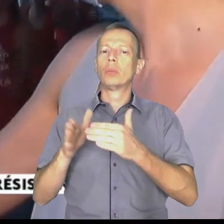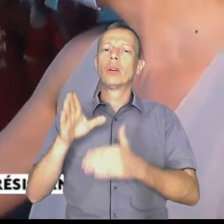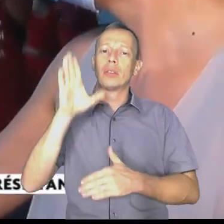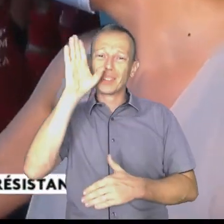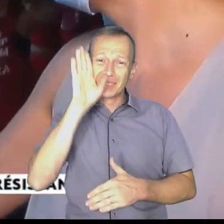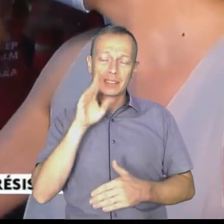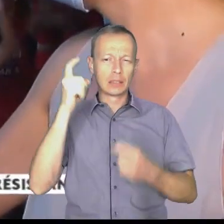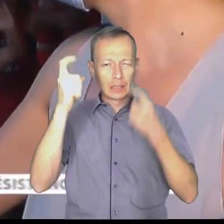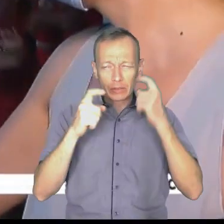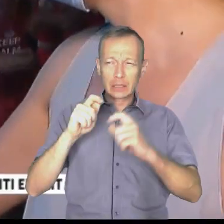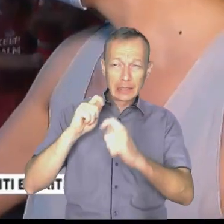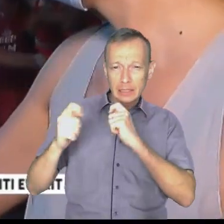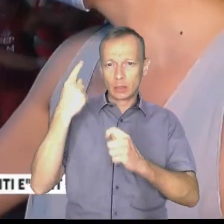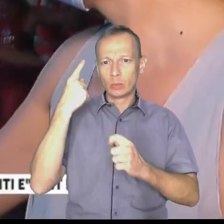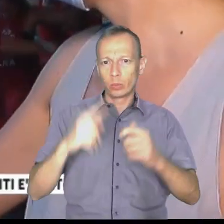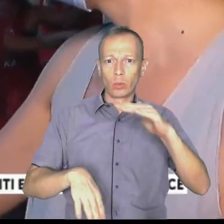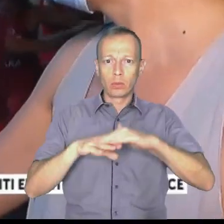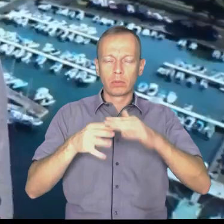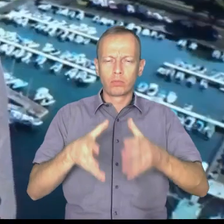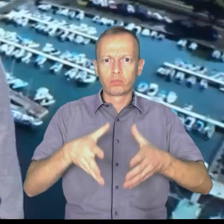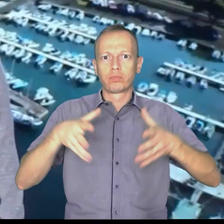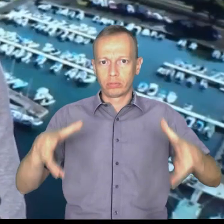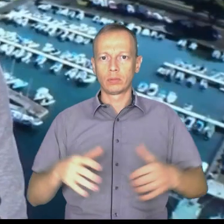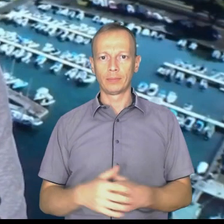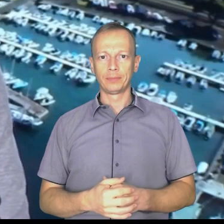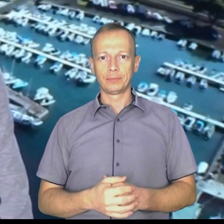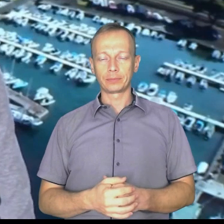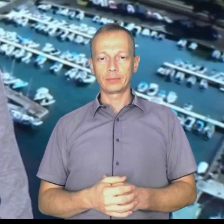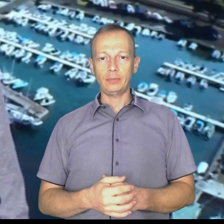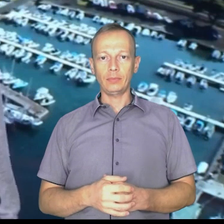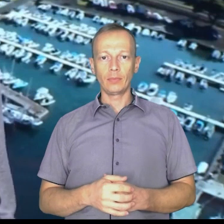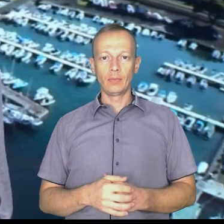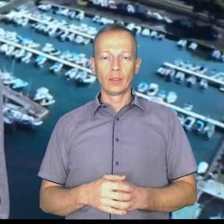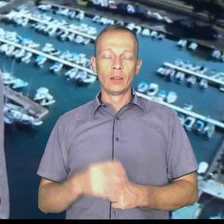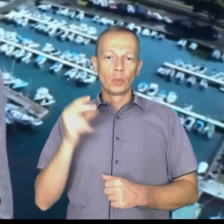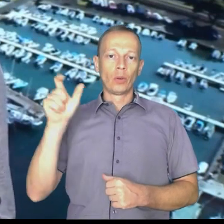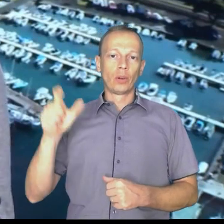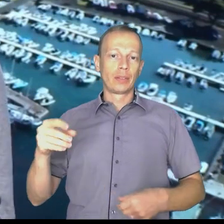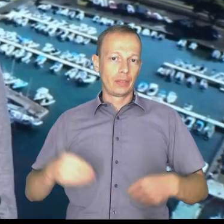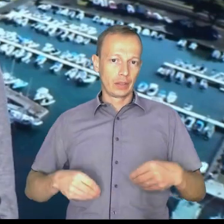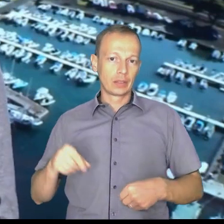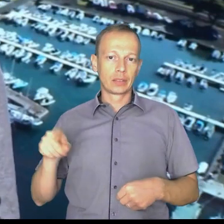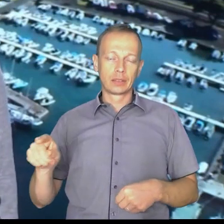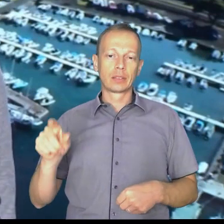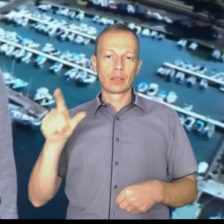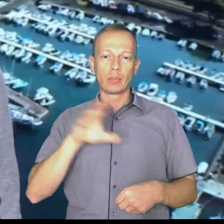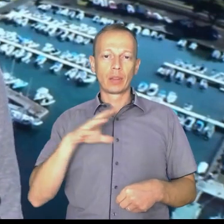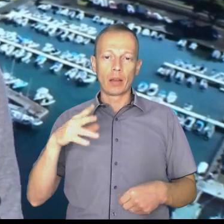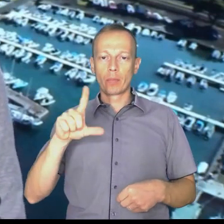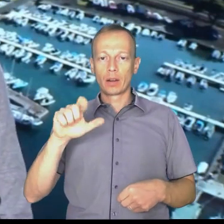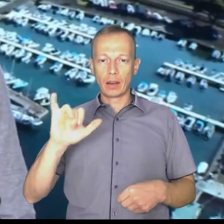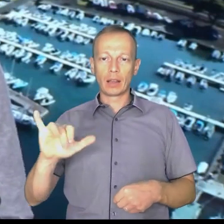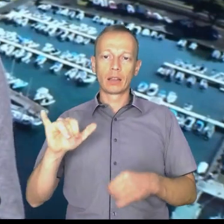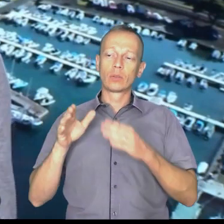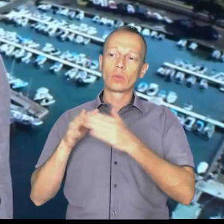réfléchir et en dialoguant, on peut trouver une solution. Voilà, vous l'avez compris, Marguerite Lai demande une discussion avec le pays pour